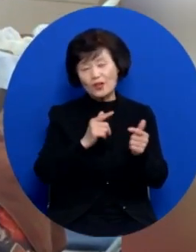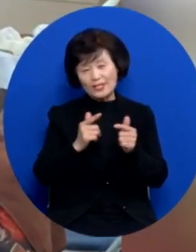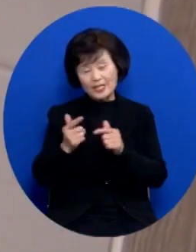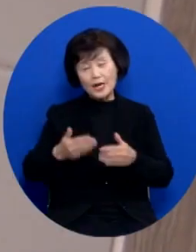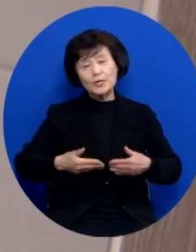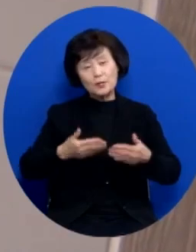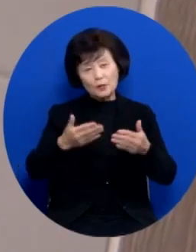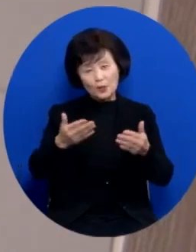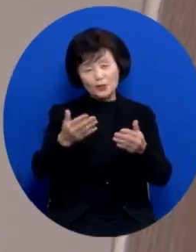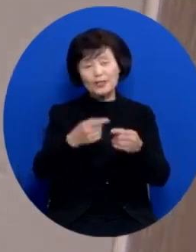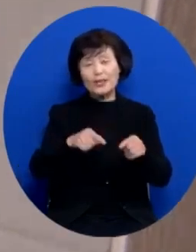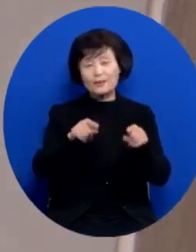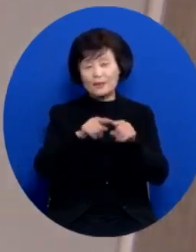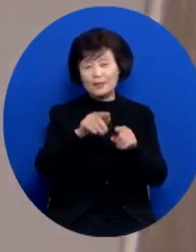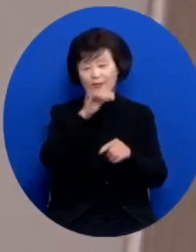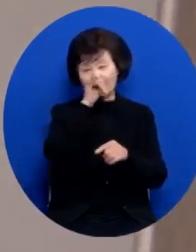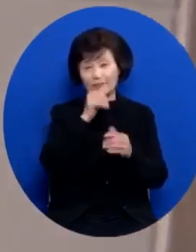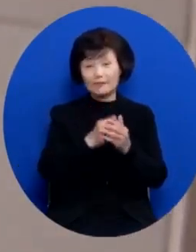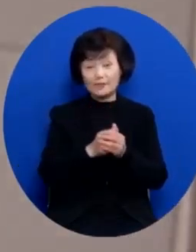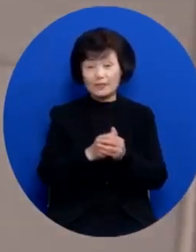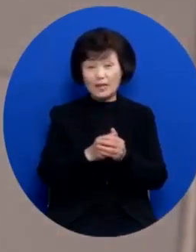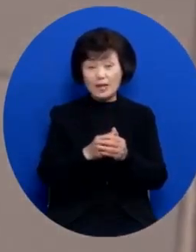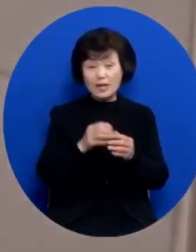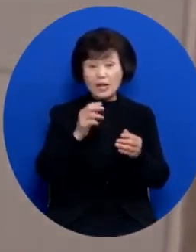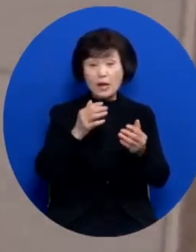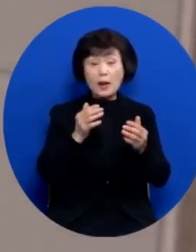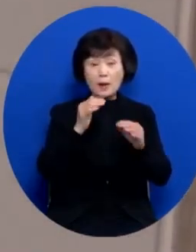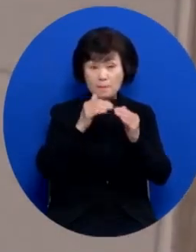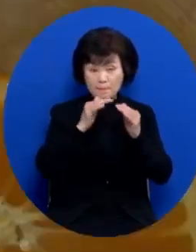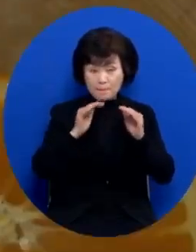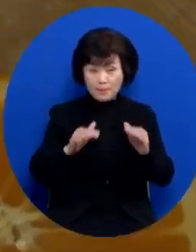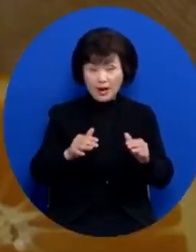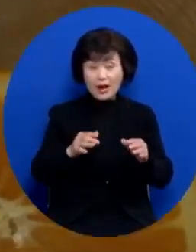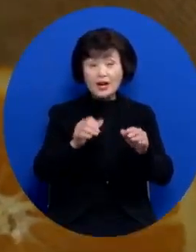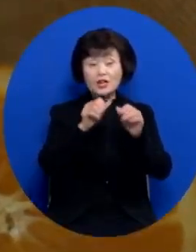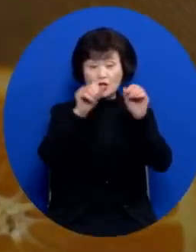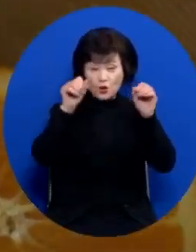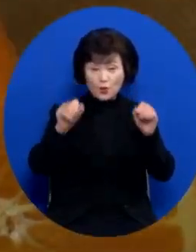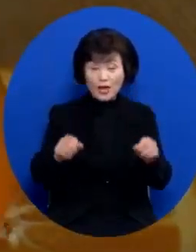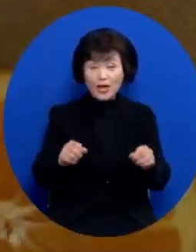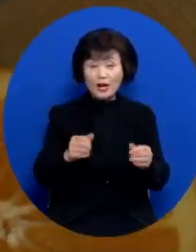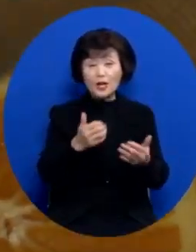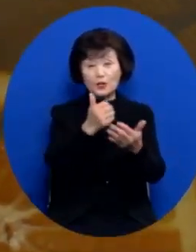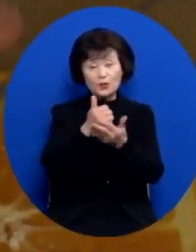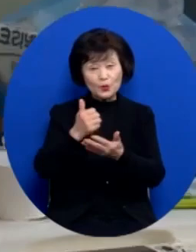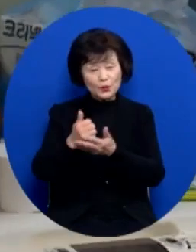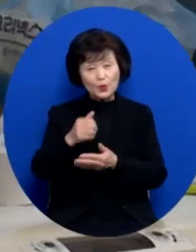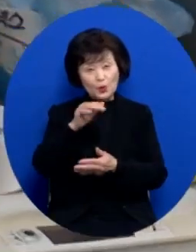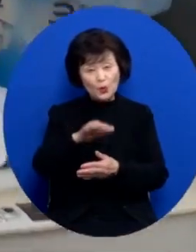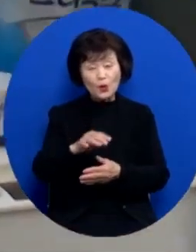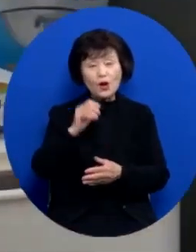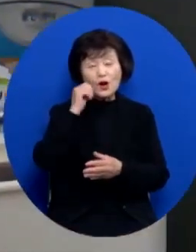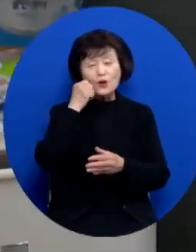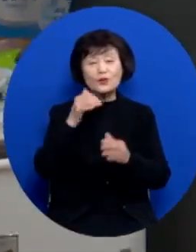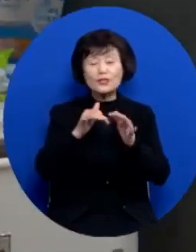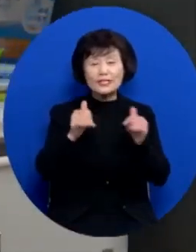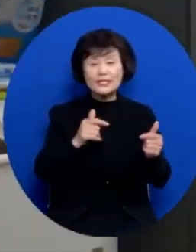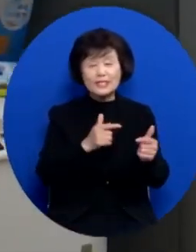진행했습니다. 합산교회는 마을회관 초청단체와 더불어 어려운 이웃에게 복음을 전하는 등 마을